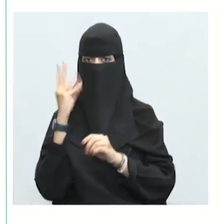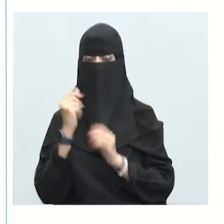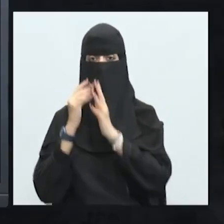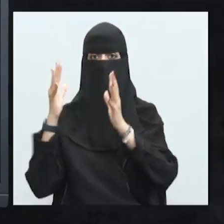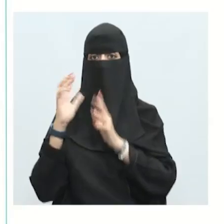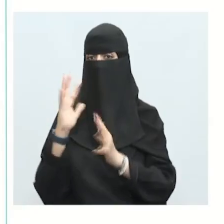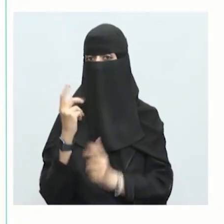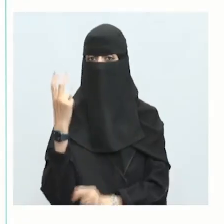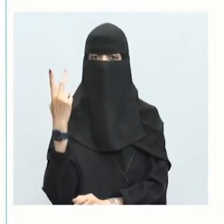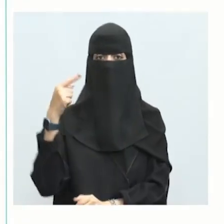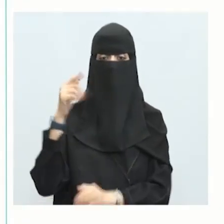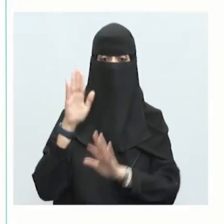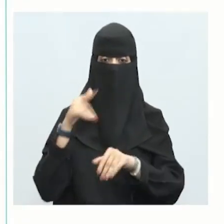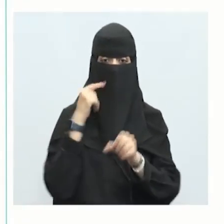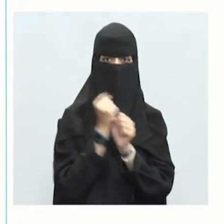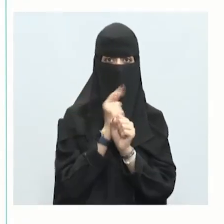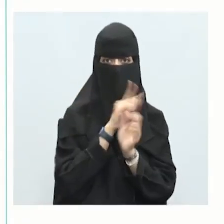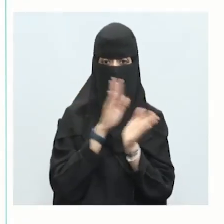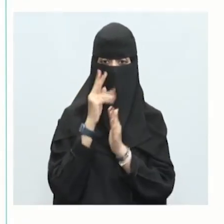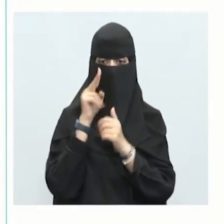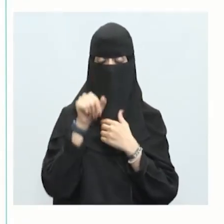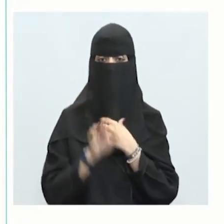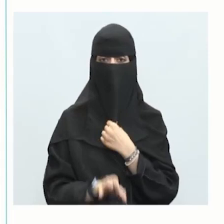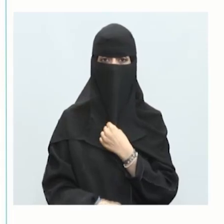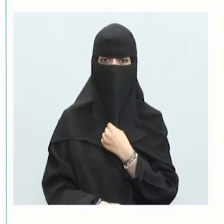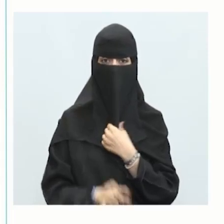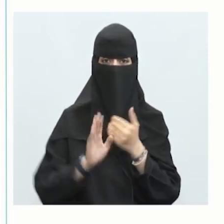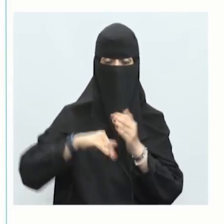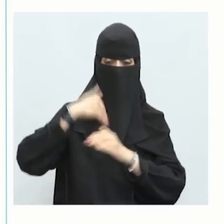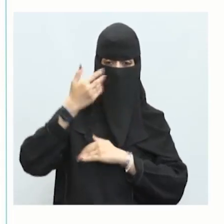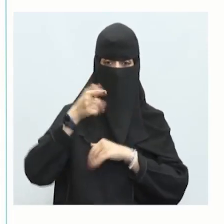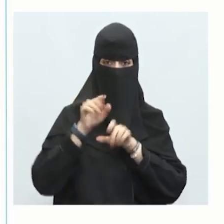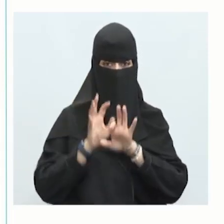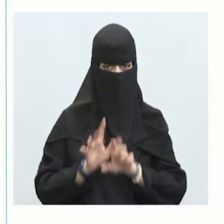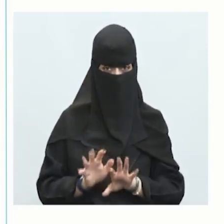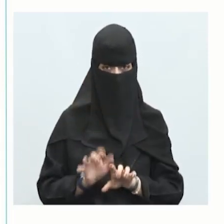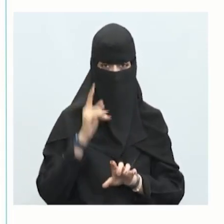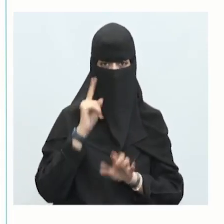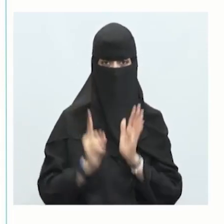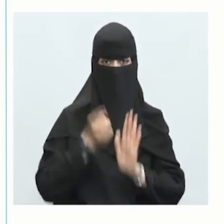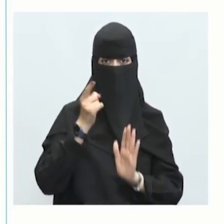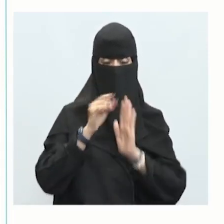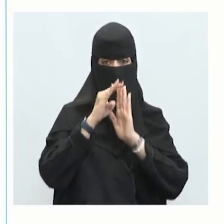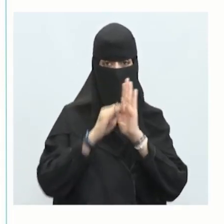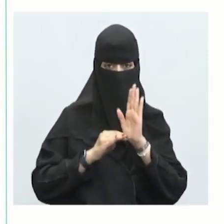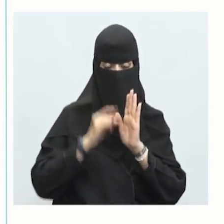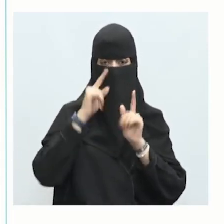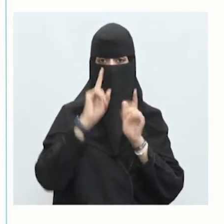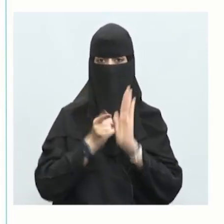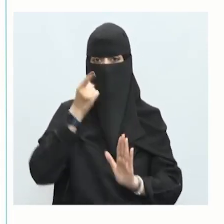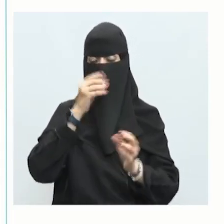12 عندنا التطبيق بعد كتابه المقطع البرمجي نقوم